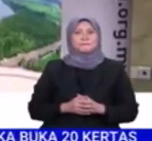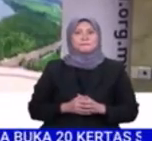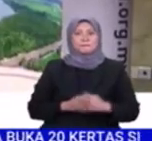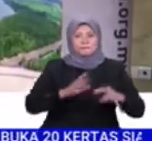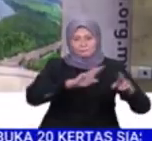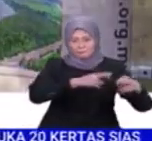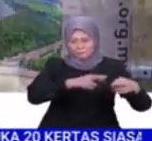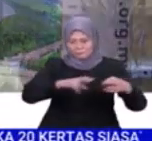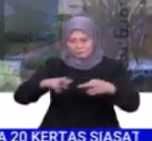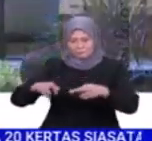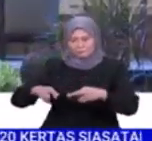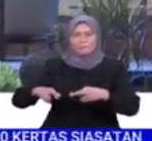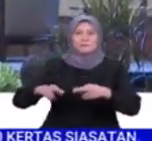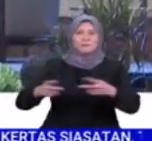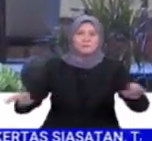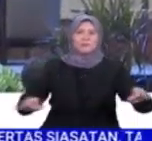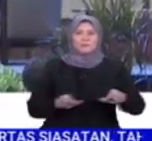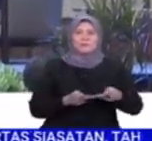pembaikan dan sebagainya.